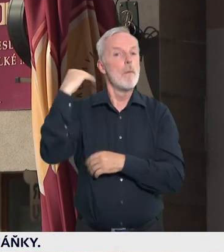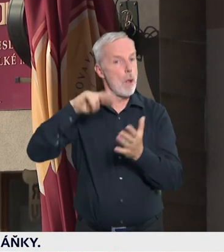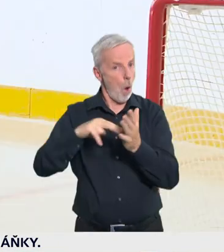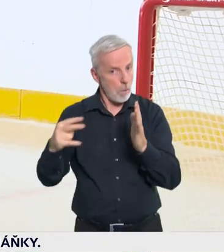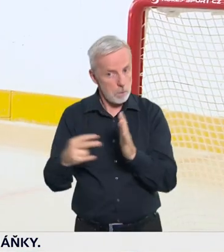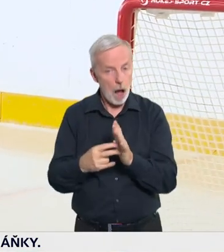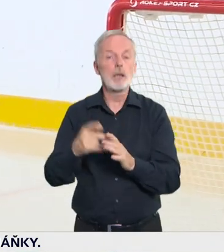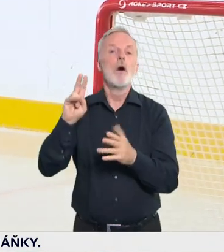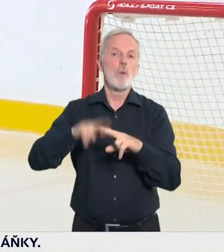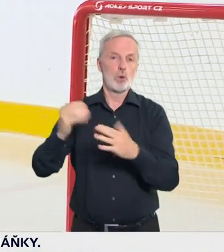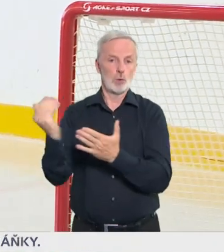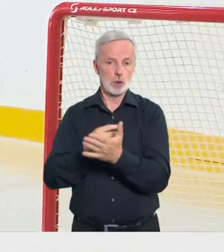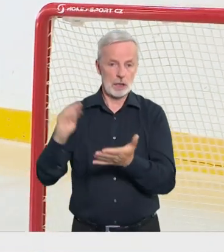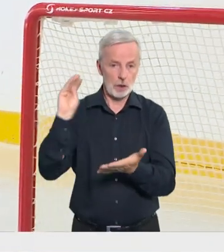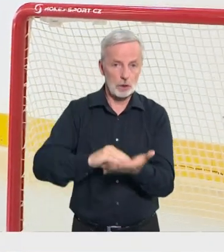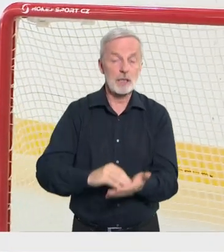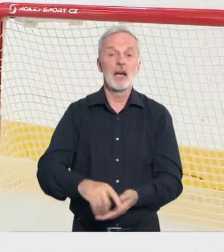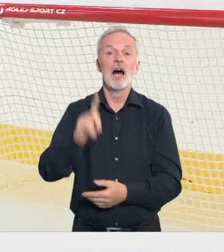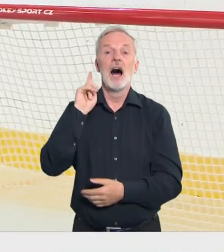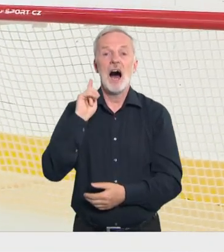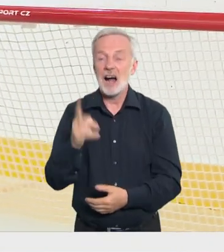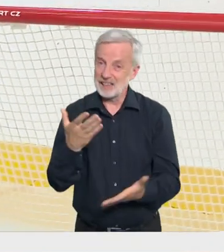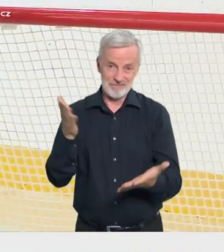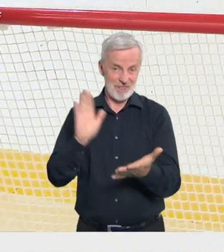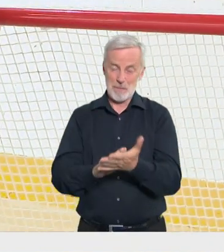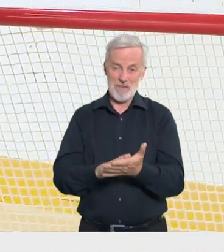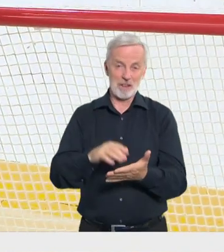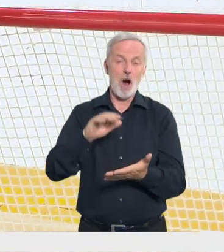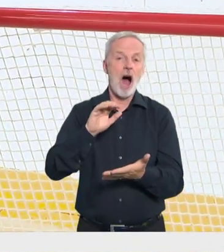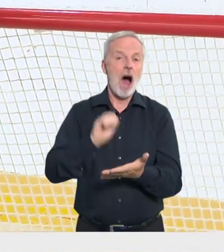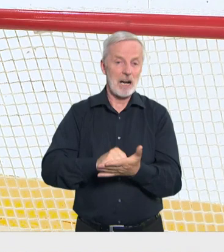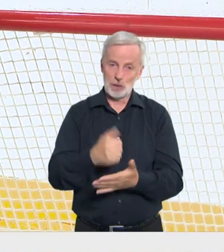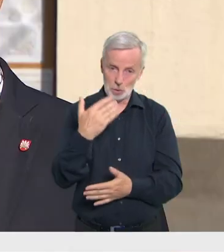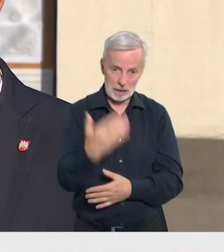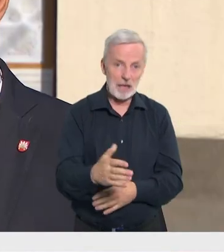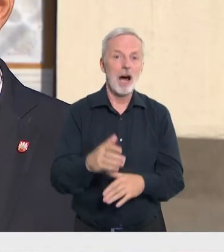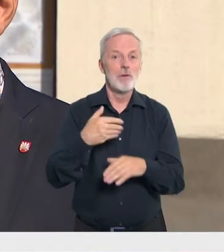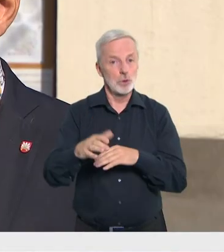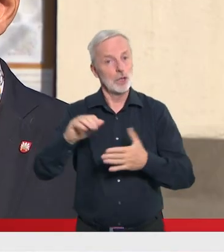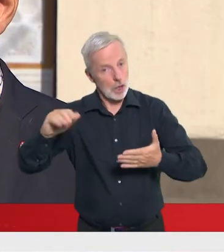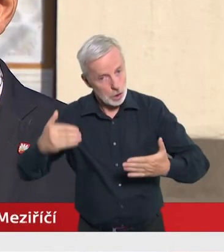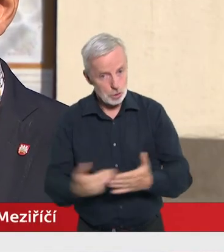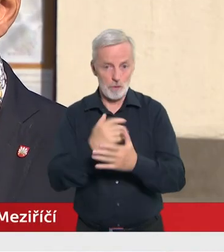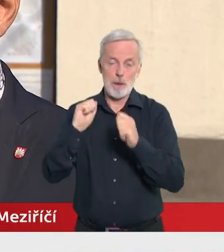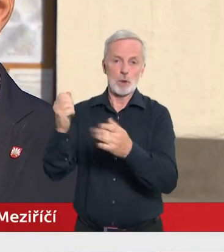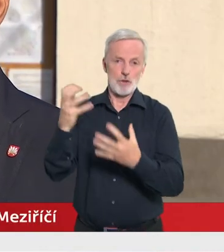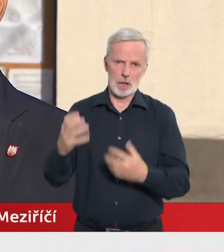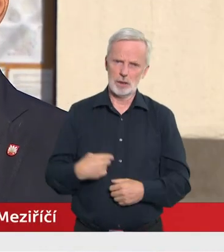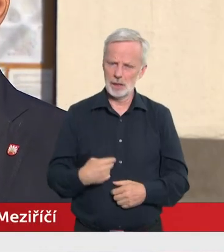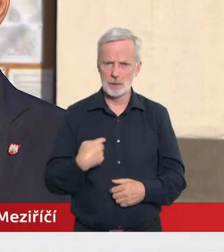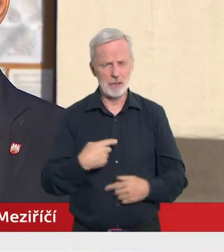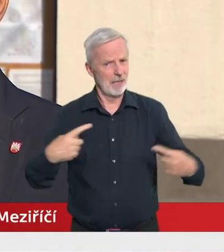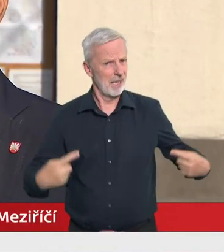dotaci dosáhla. Jenže dobře rozjetý útok jim agentura překazila a souboj tak musí svádět znovu. Velmi nás mrzí, že